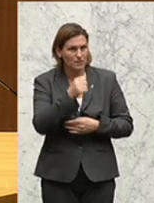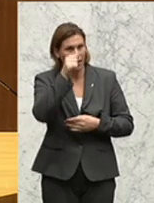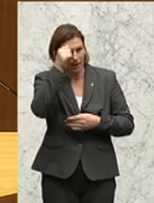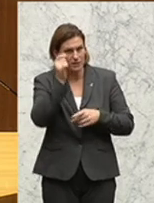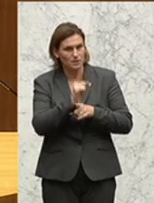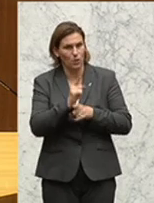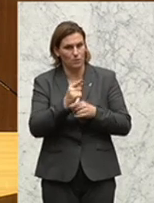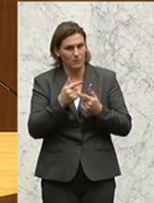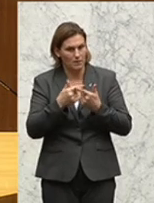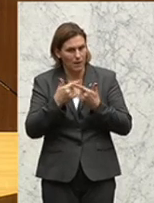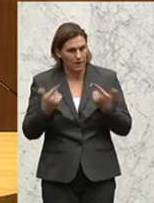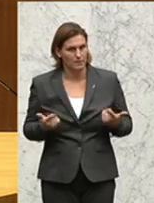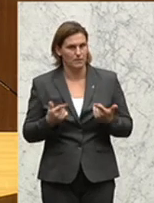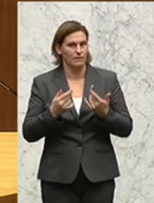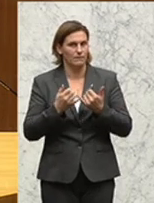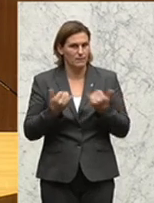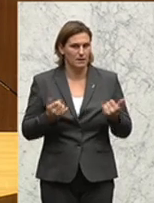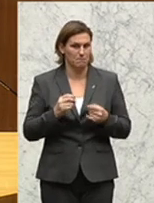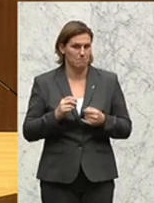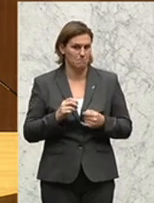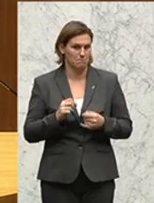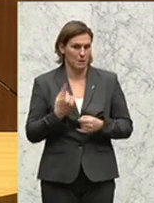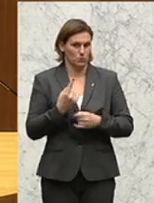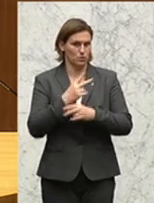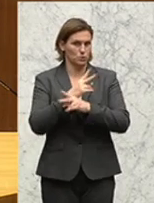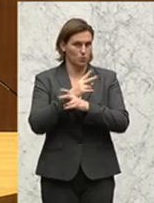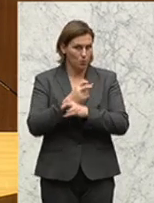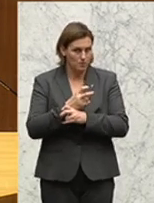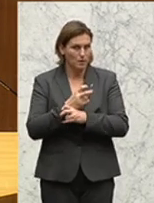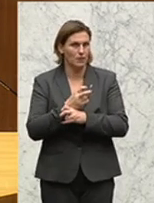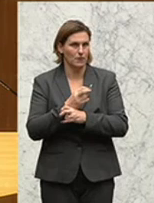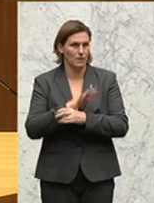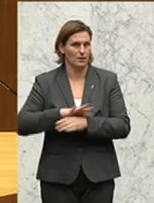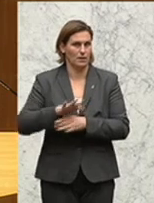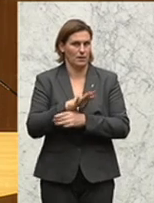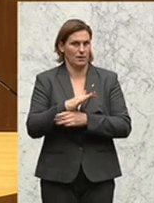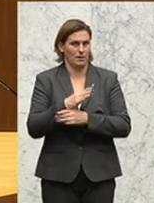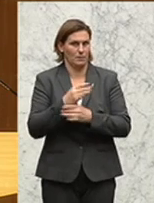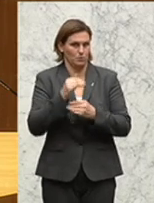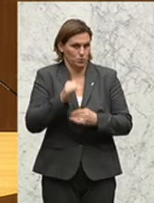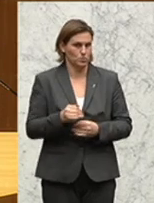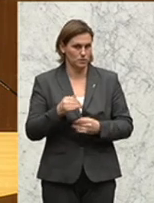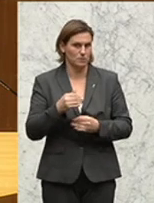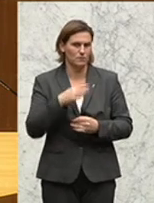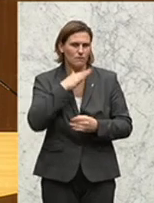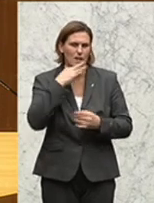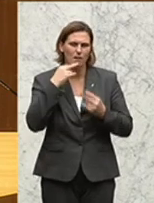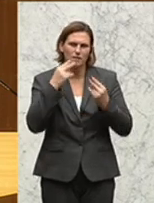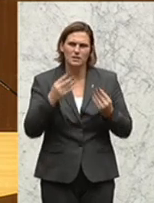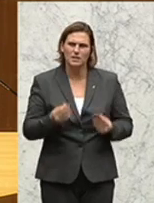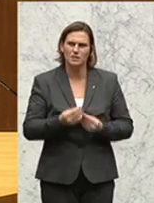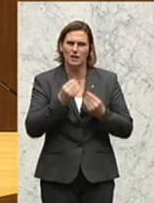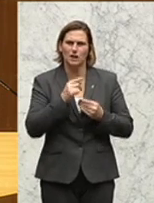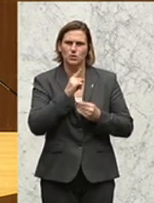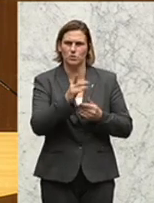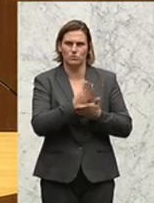ist in einem Land, insbesondere wie Österreich, aber in jedem Land besonders gegeben. Wir wissen, wie viele wichtige Dinge der